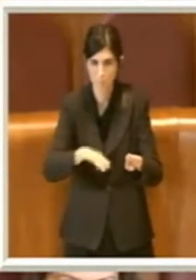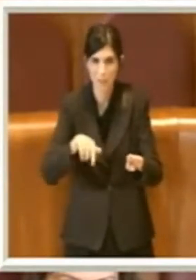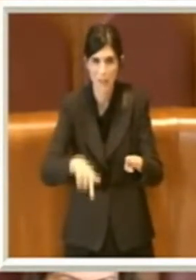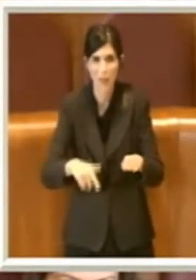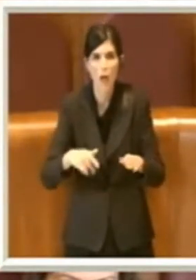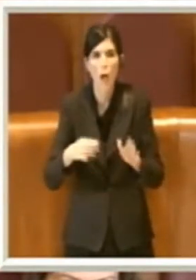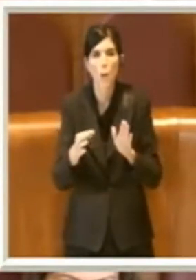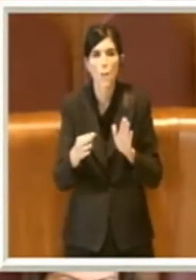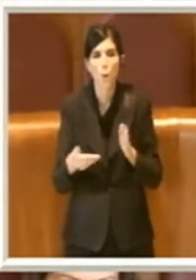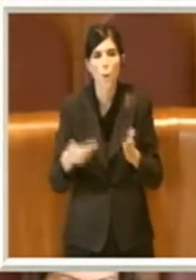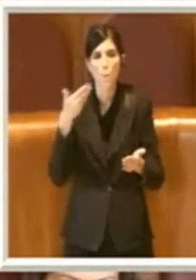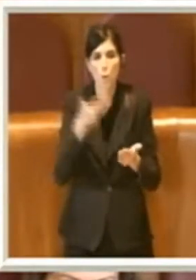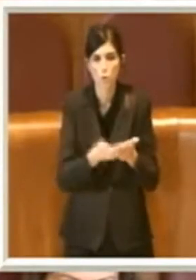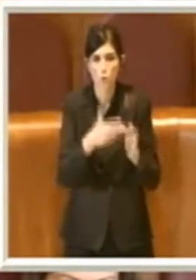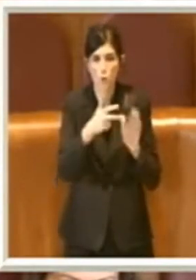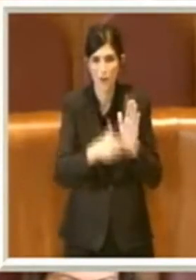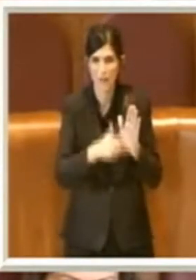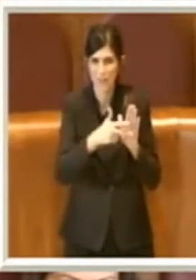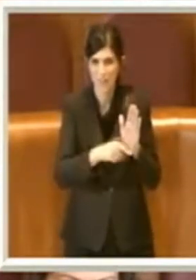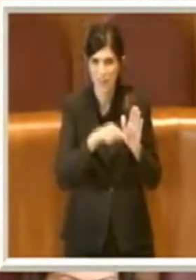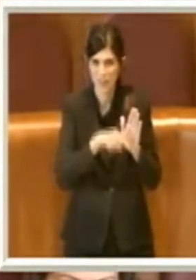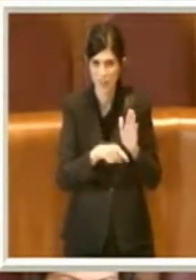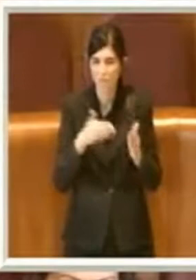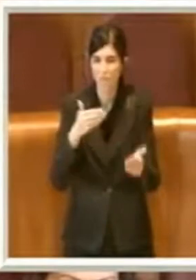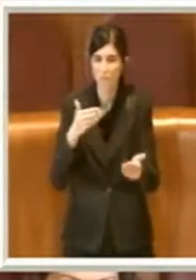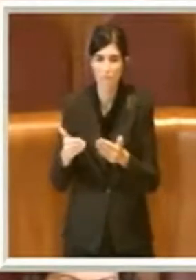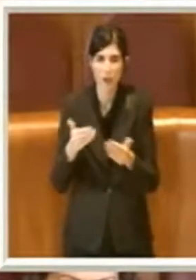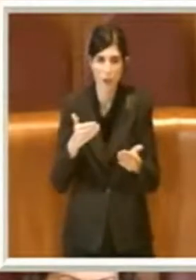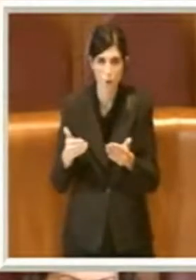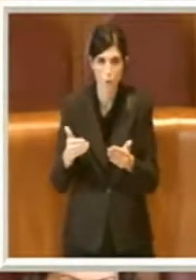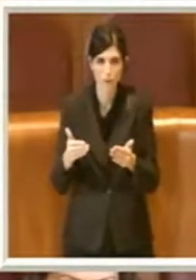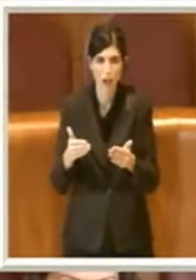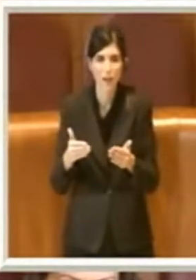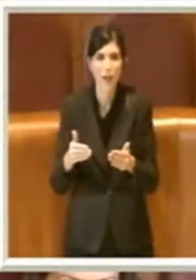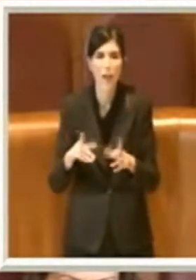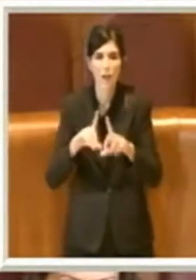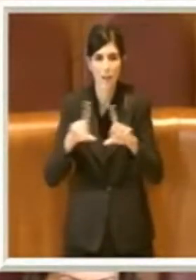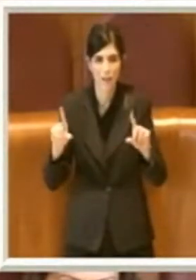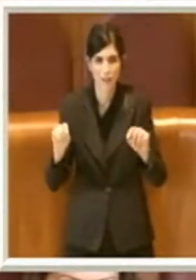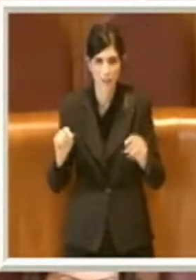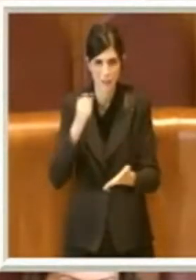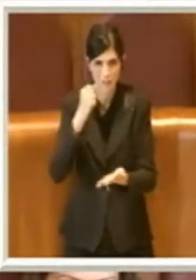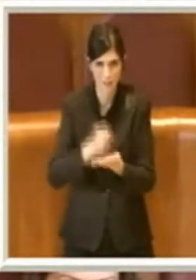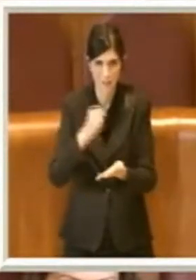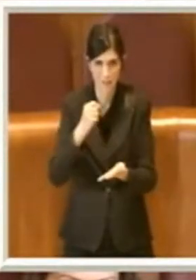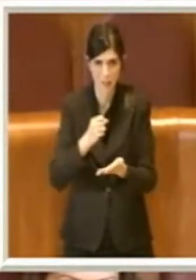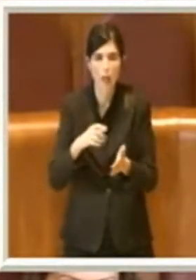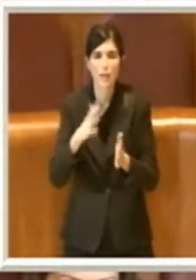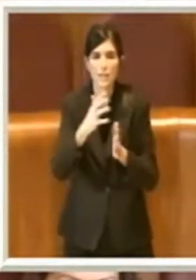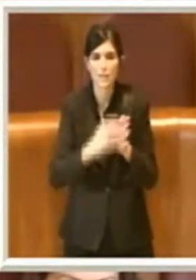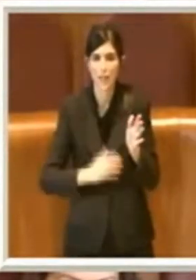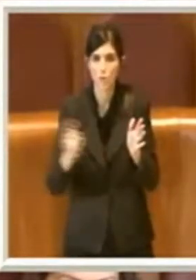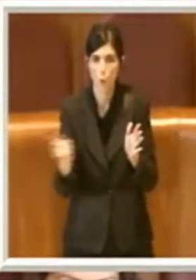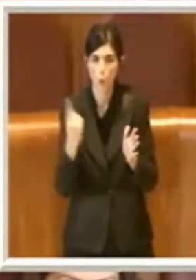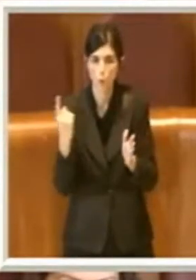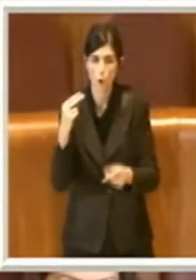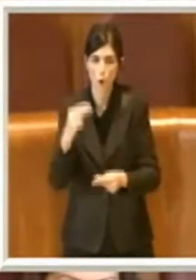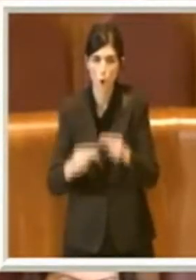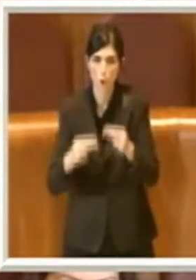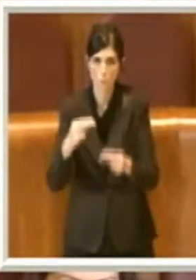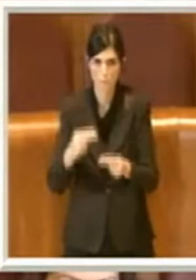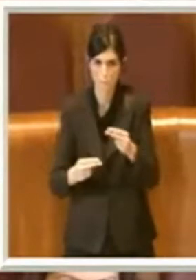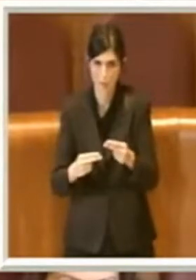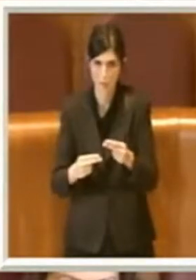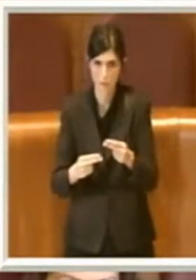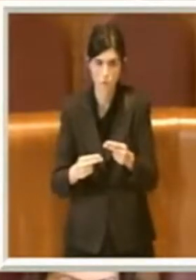prevede di valutare eventuali meccanismi di compensazione delle licenze, come previsto dal testo unico del commercio, e di questo si è discusso anche